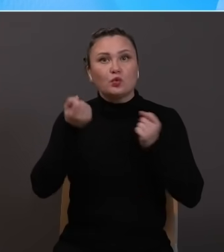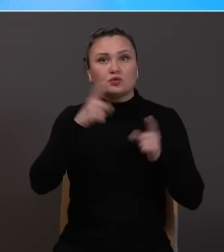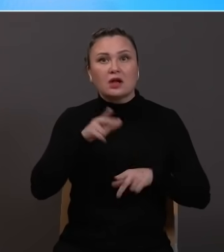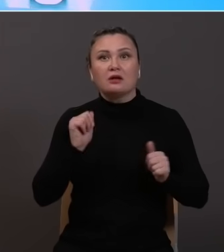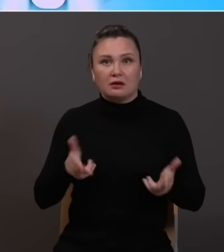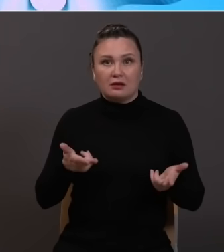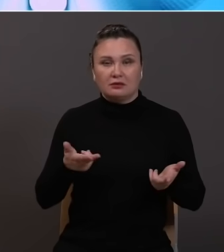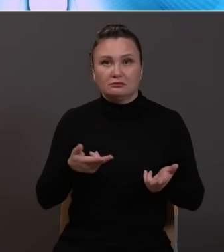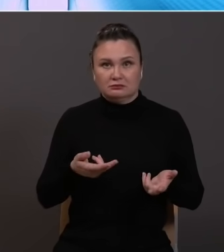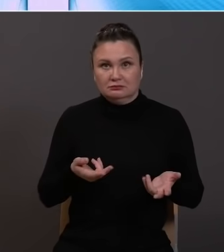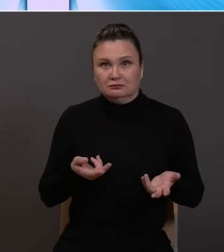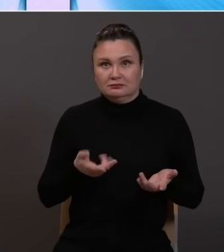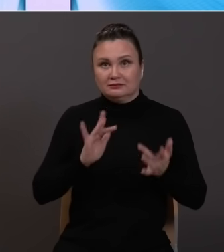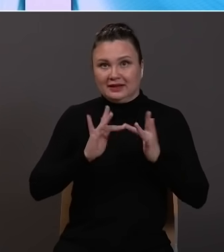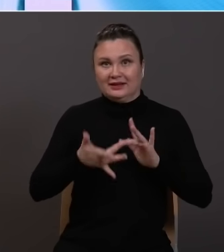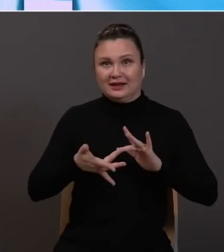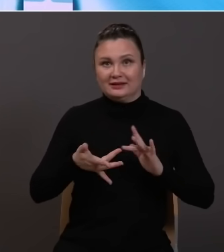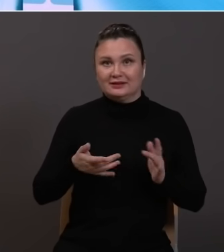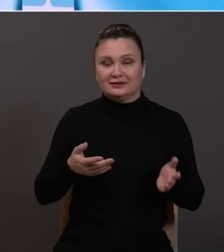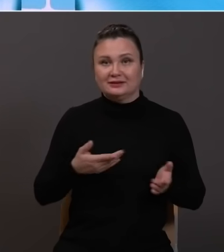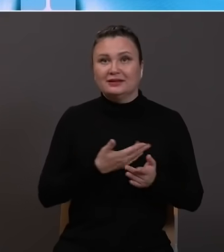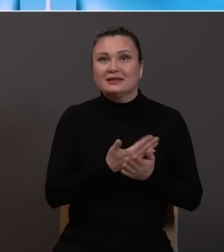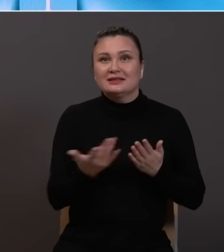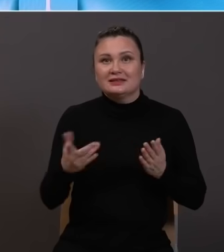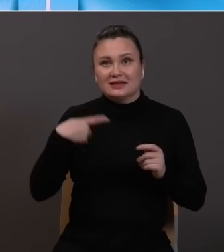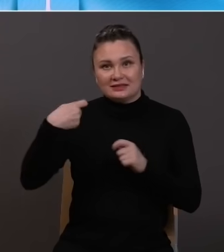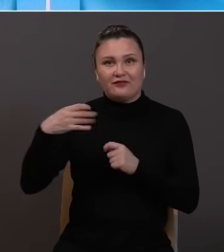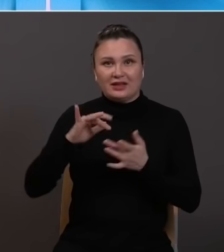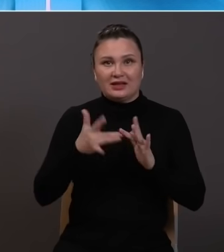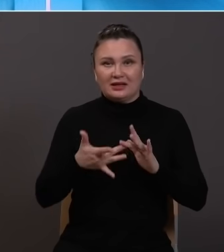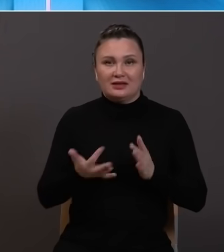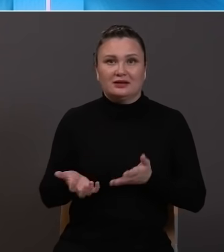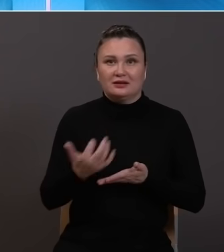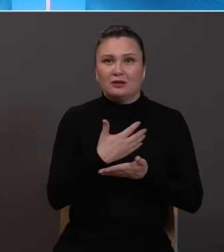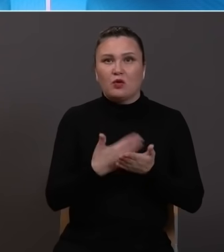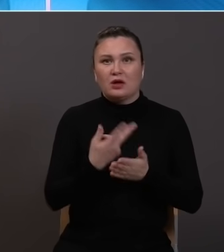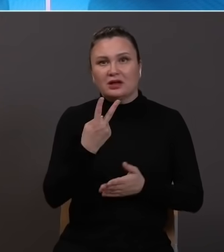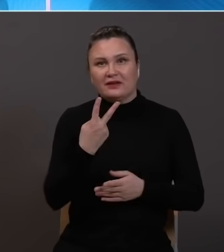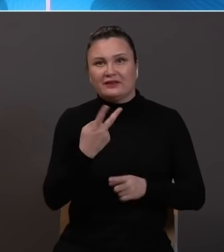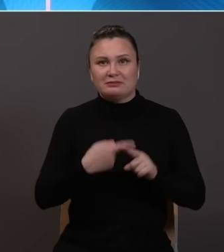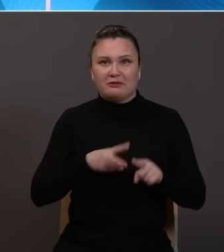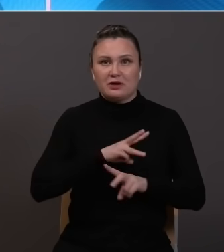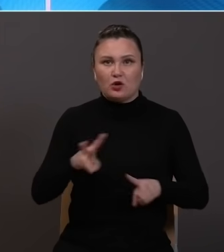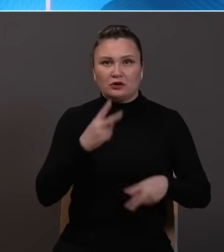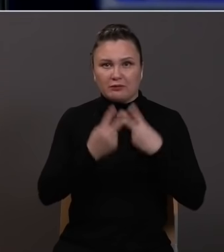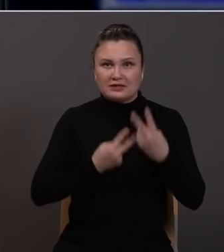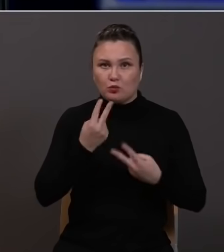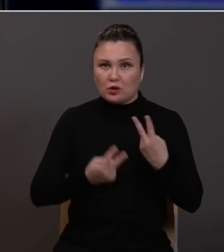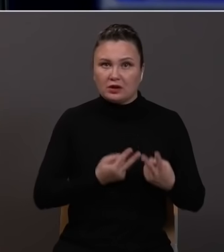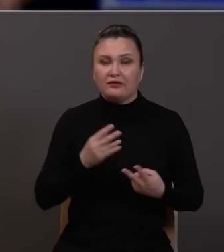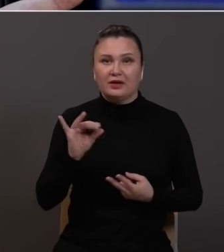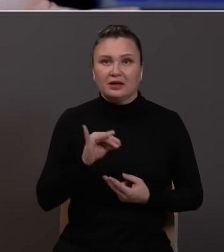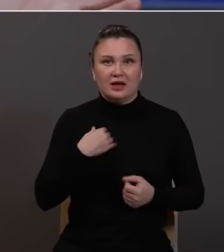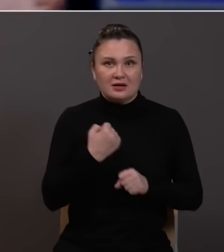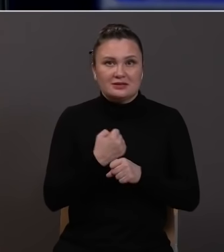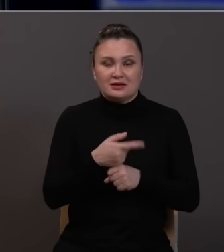Но охваты, то есть серия про это в интернете набрала, по-моему, 2 или 2,5 миллиона просмотров.